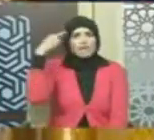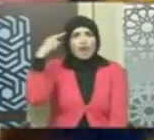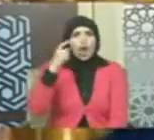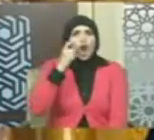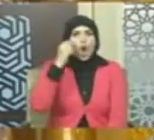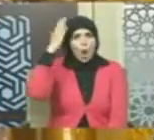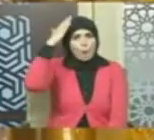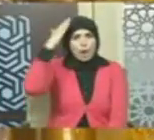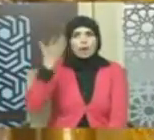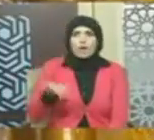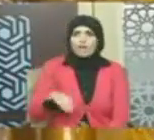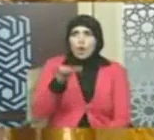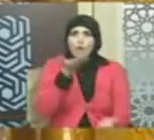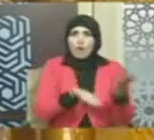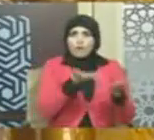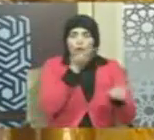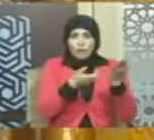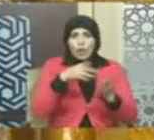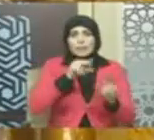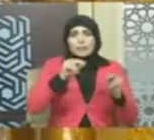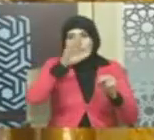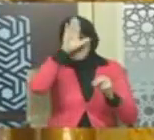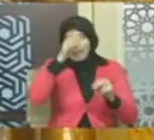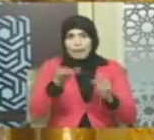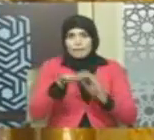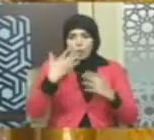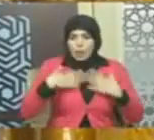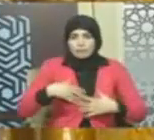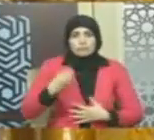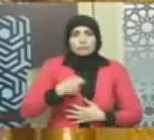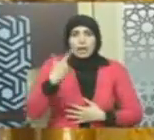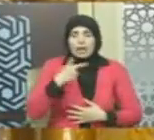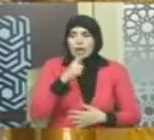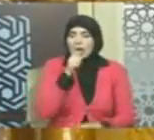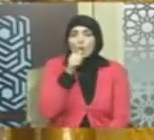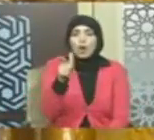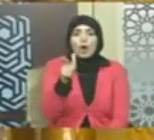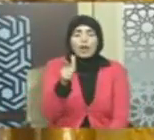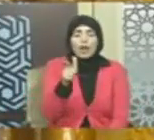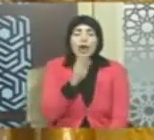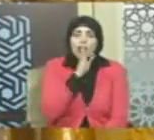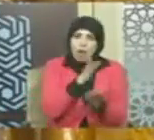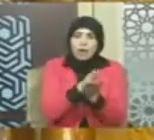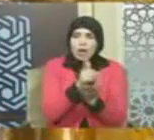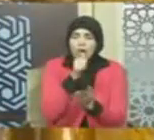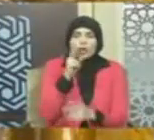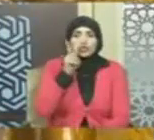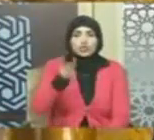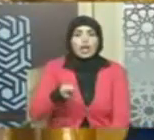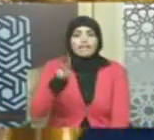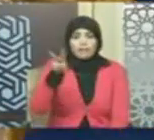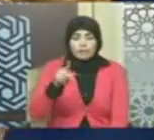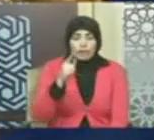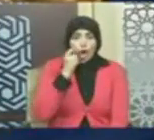من الأكاسر والدنيا بأيديها، وقال قولة حق،